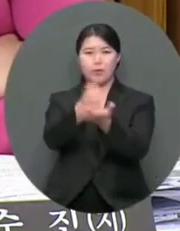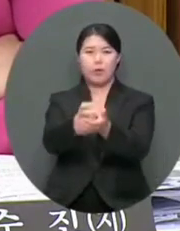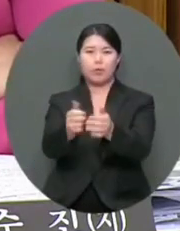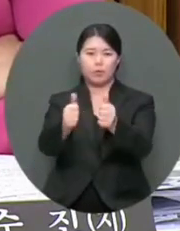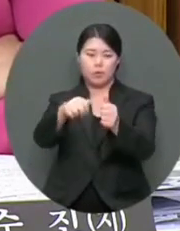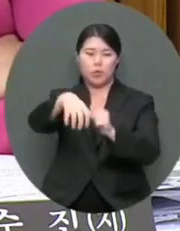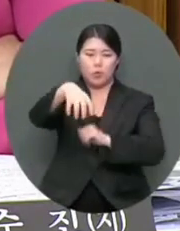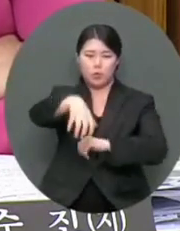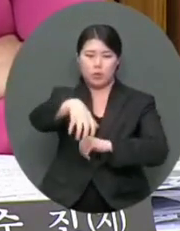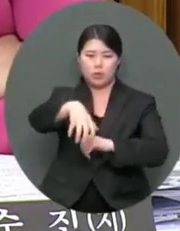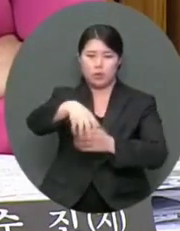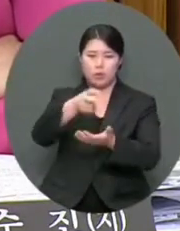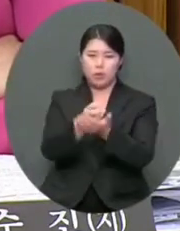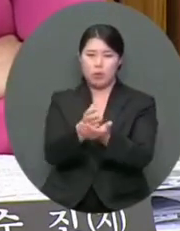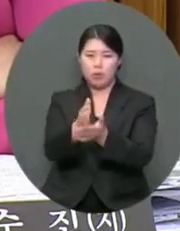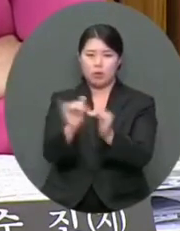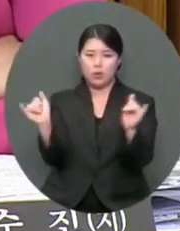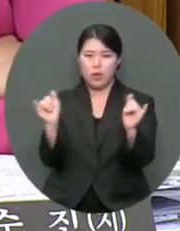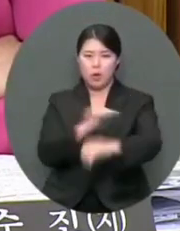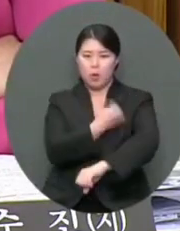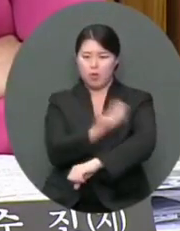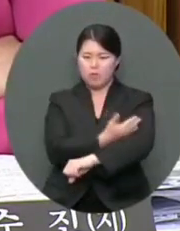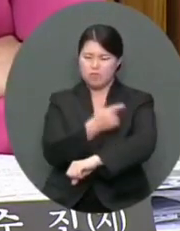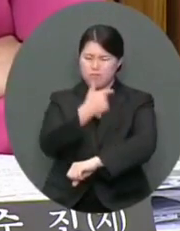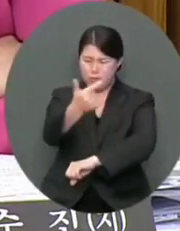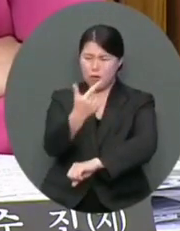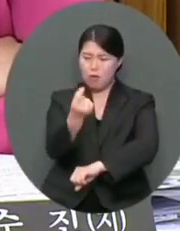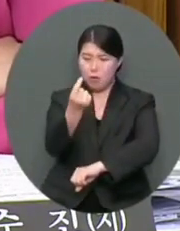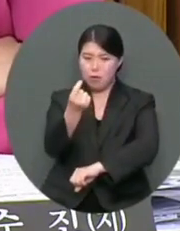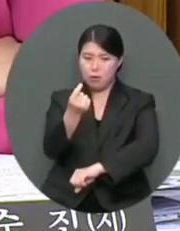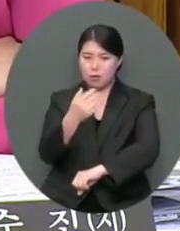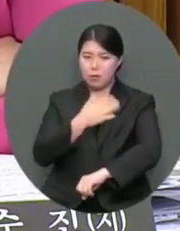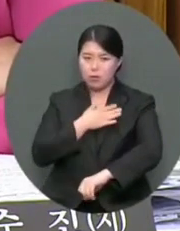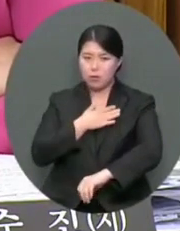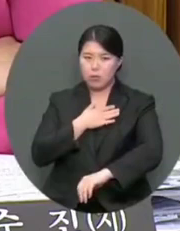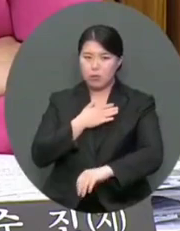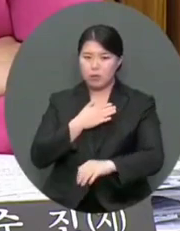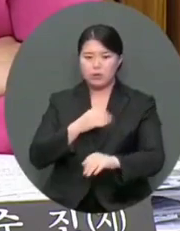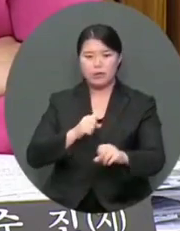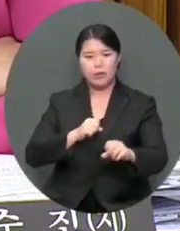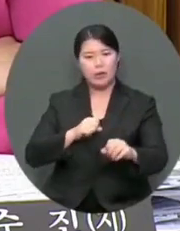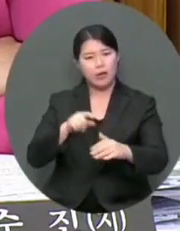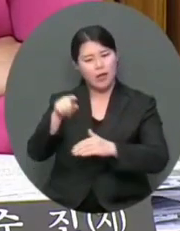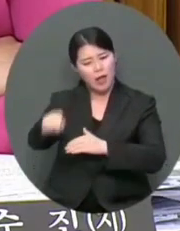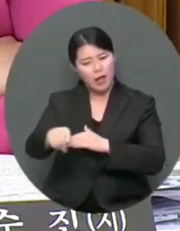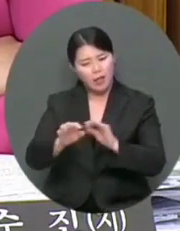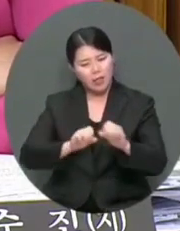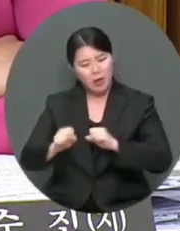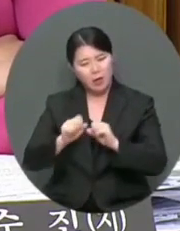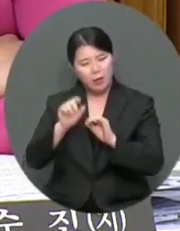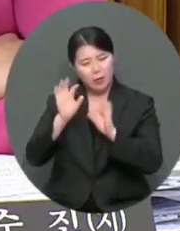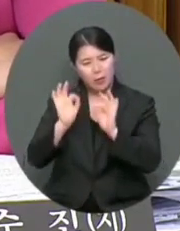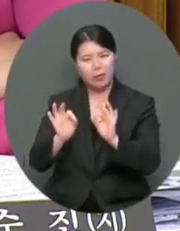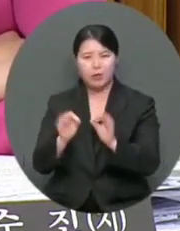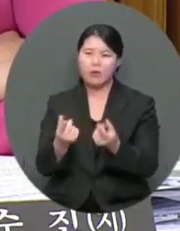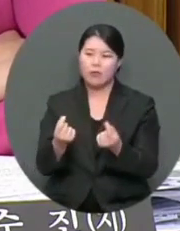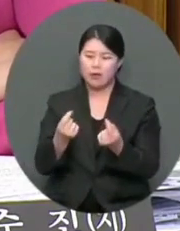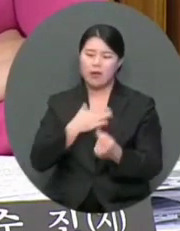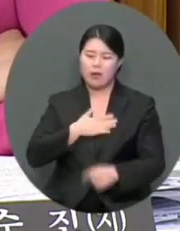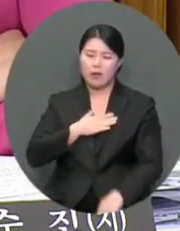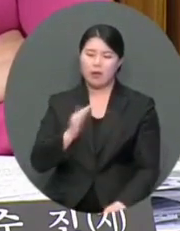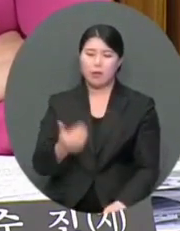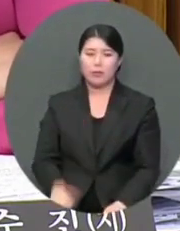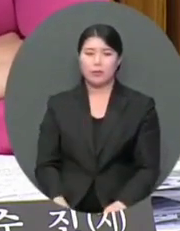법정에서의 법관은 절대 권력자입니다. 저도 나와서 보니까 알겠더라고요. 신과 같은 존재죠.